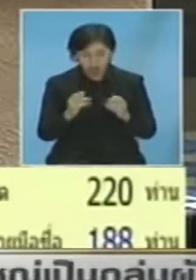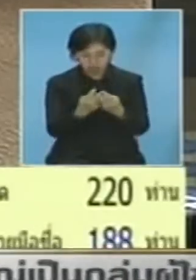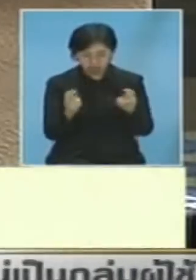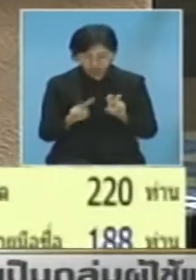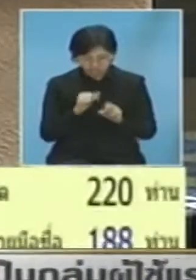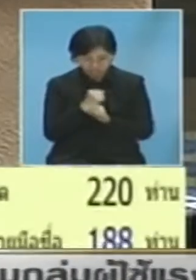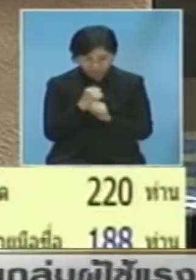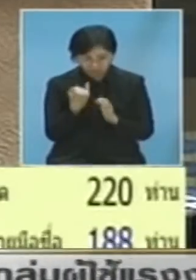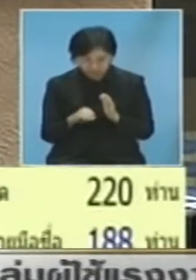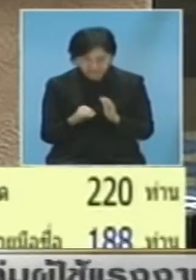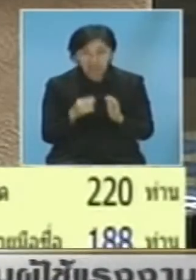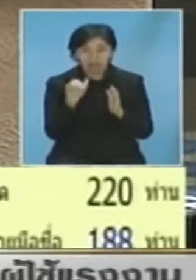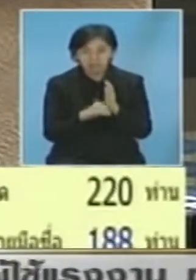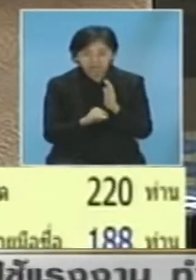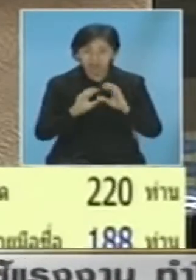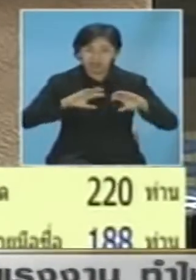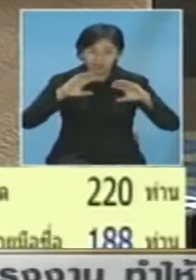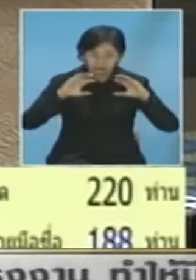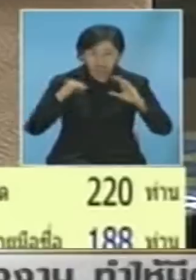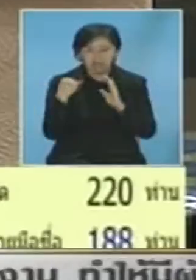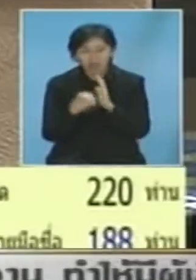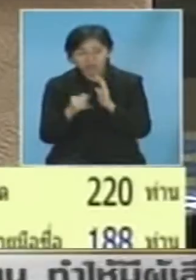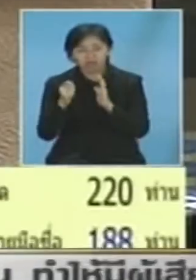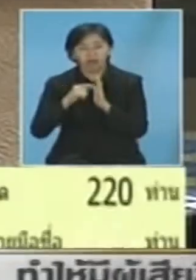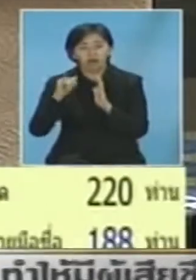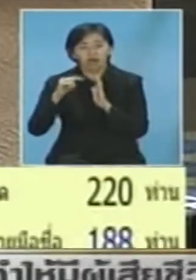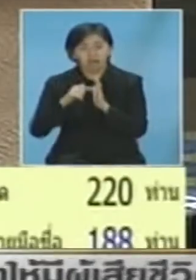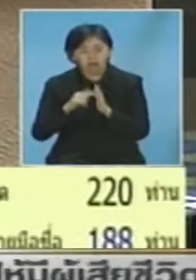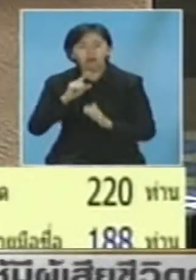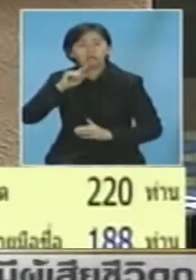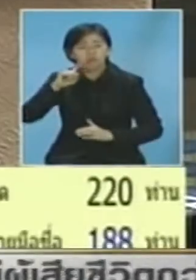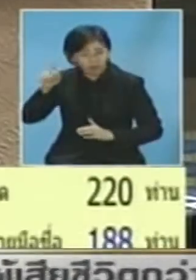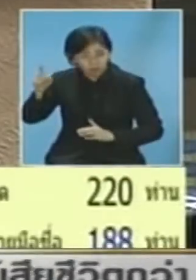าทั้งด้านวินัยและด้านอาญากับเขา